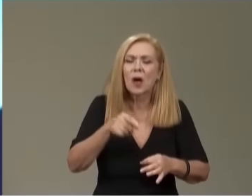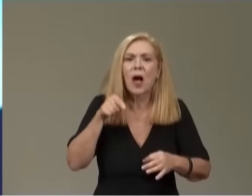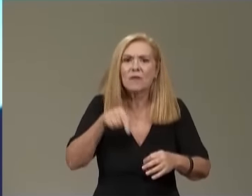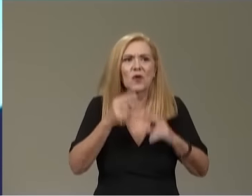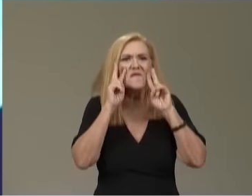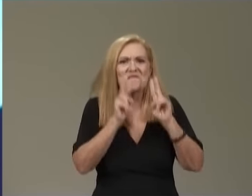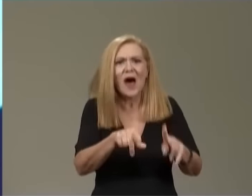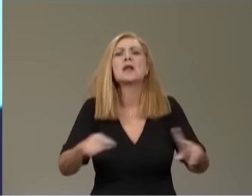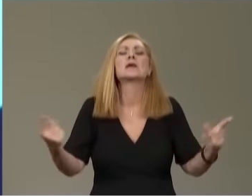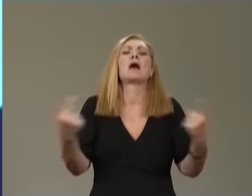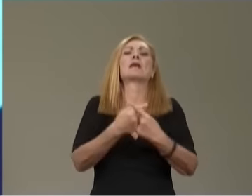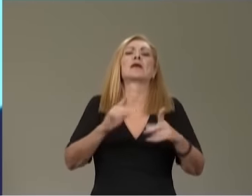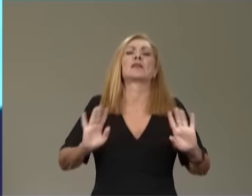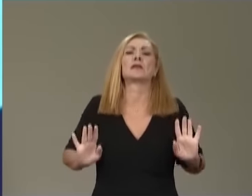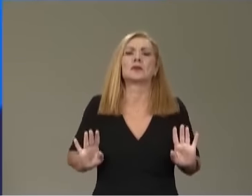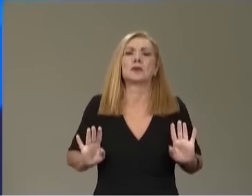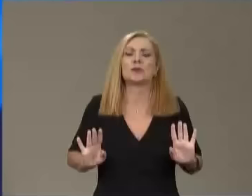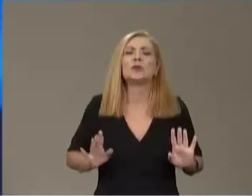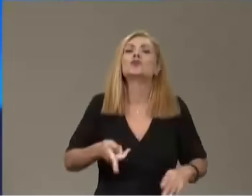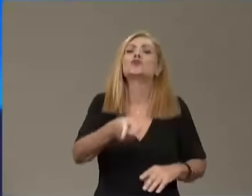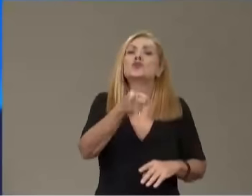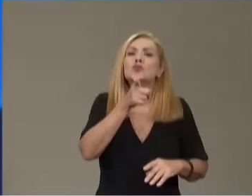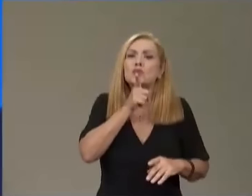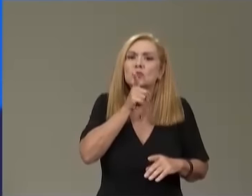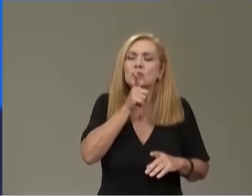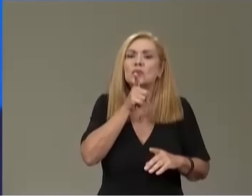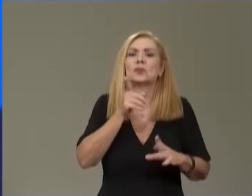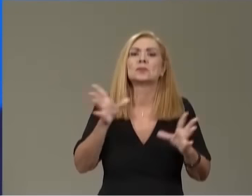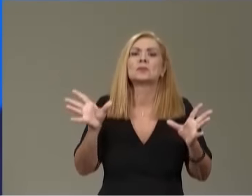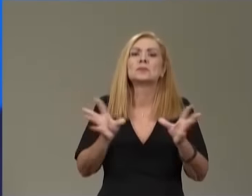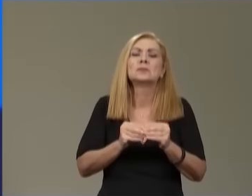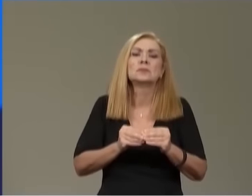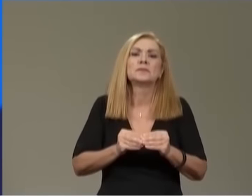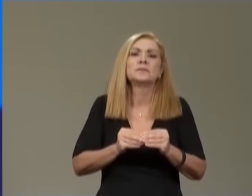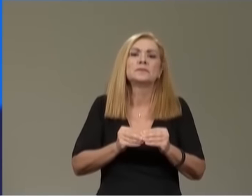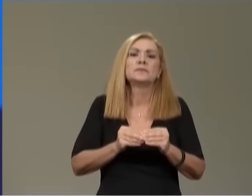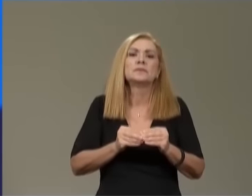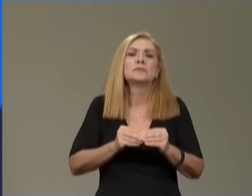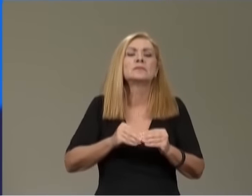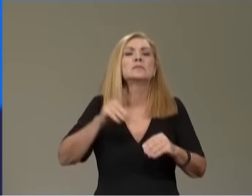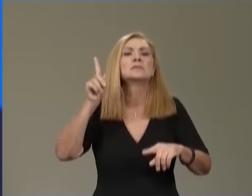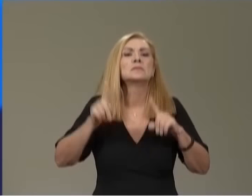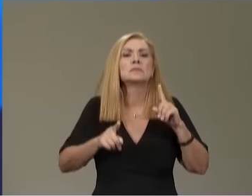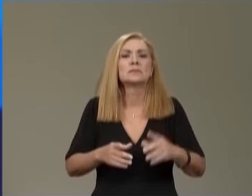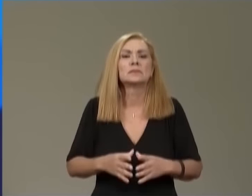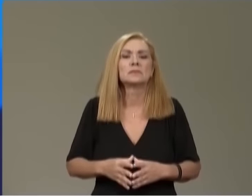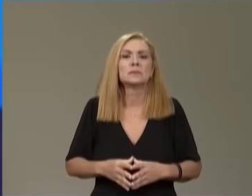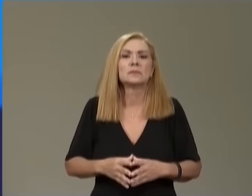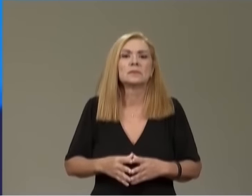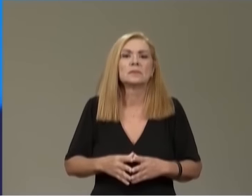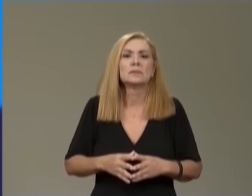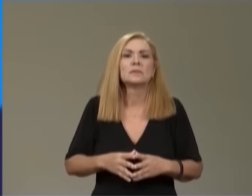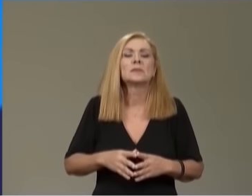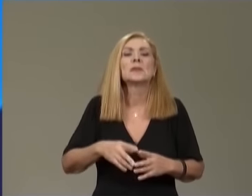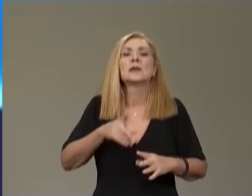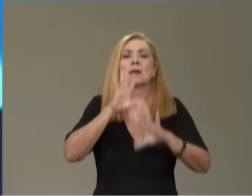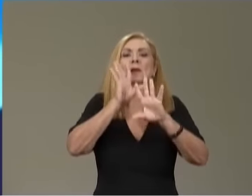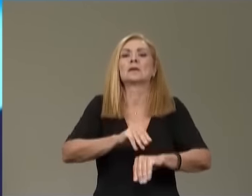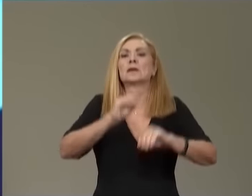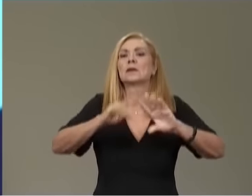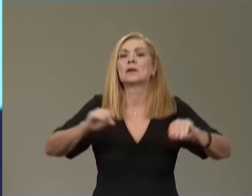δηλώνουν. Ενώ το ίδιο ισχύει και για όσους άκρητα διακινούν τον μύθο της